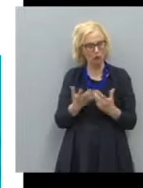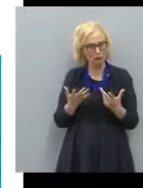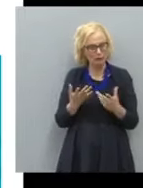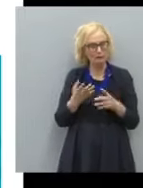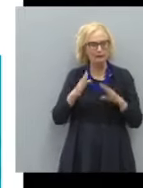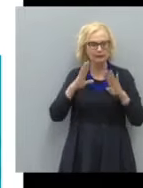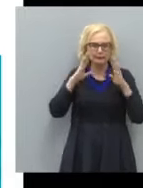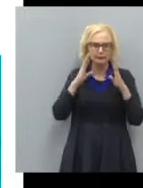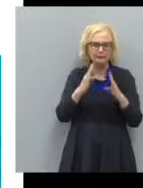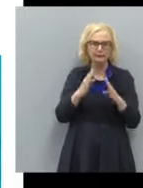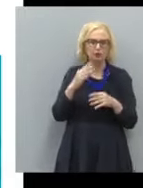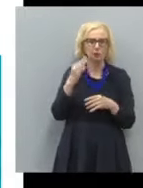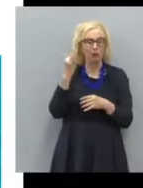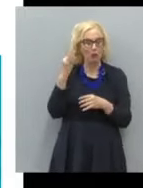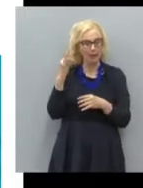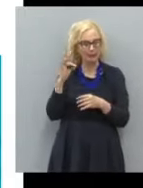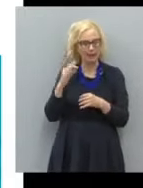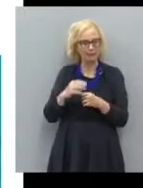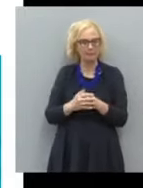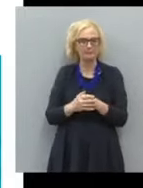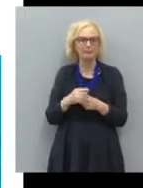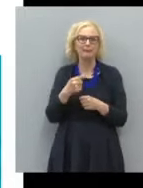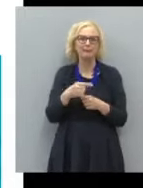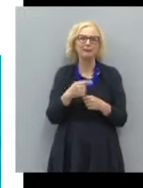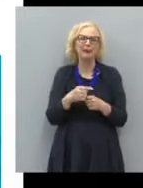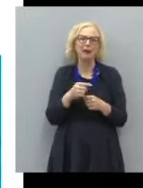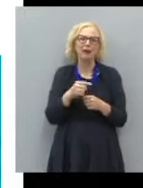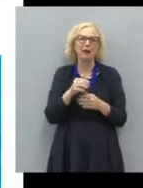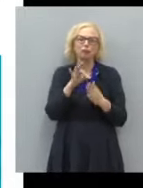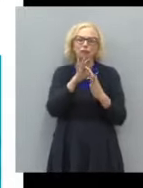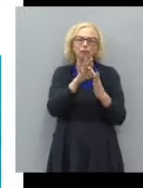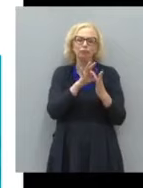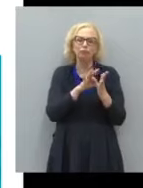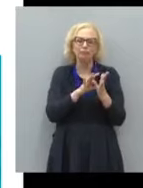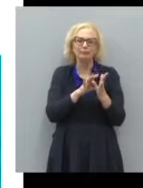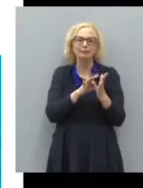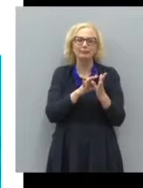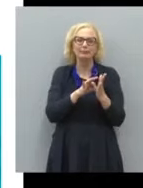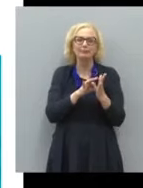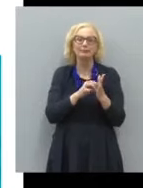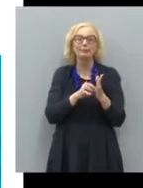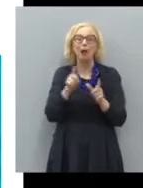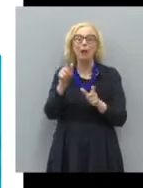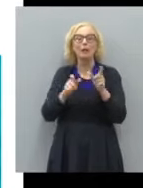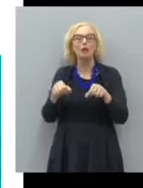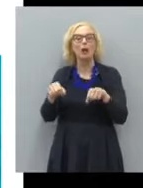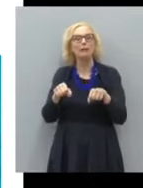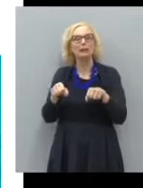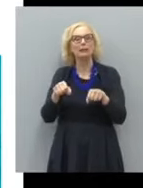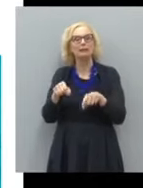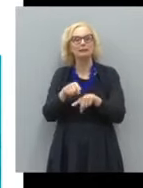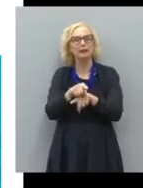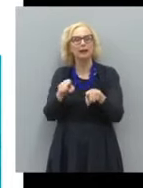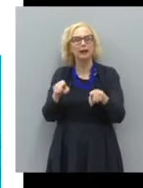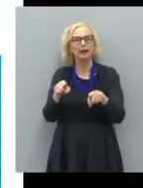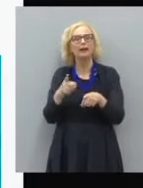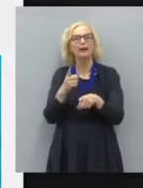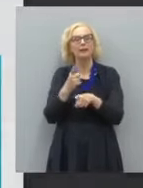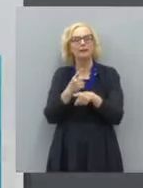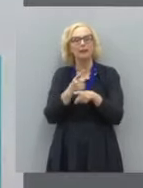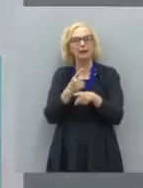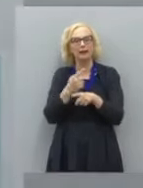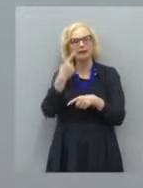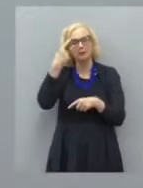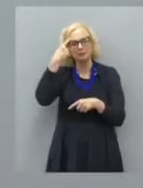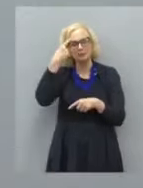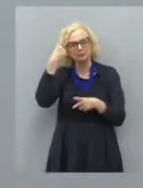attenzione ecco questo è questi elementi chiaramente pongono agli amministratori un elemento è una